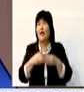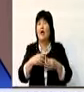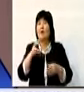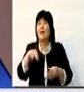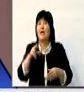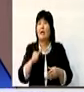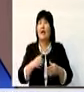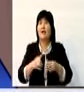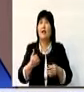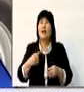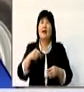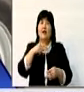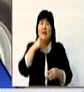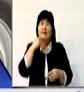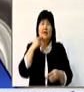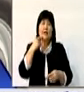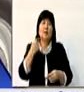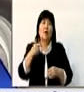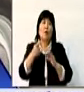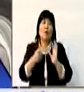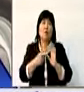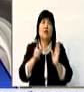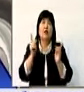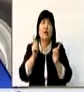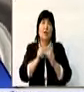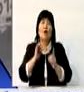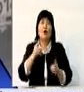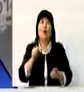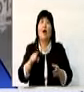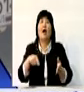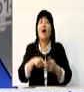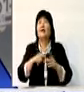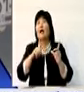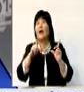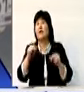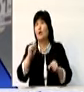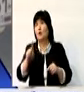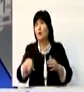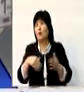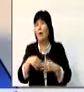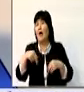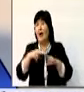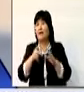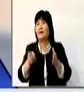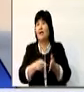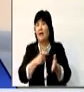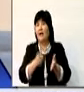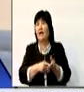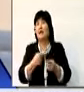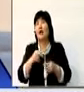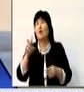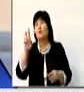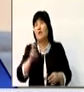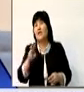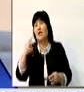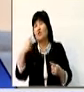сәуірдің 17-сінде Ресейдің Ханты Мансийск автономды округының Югра қаласынан жолға шыққан. Сол уақыттан бері Астана, Қарағанды, Бішкек секілді